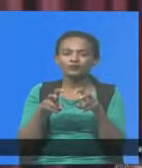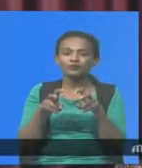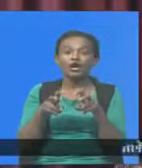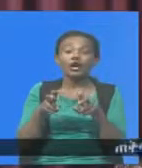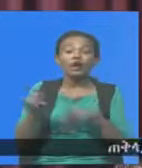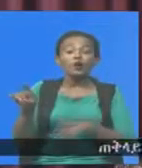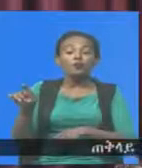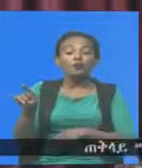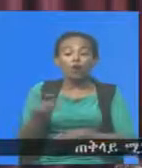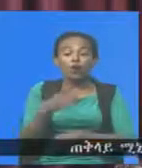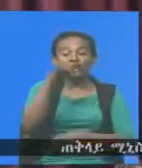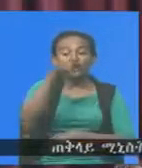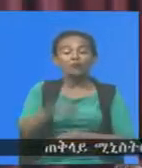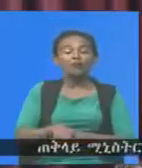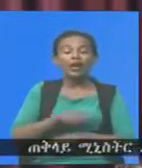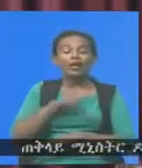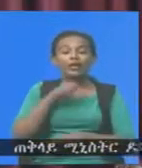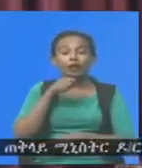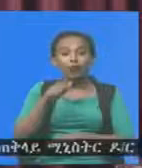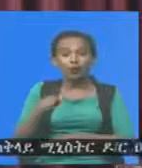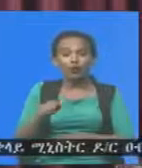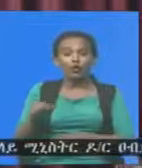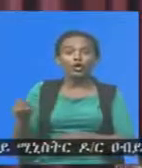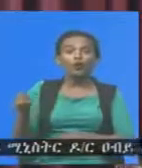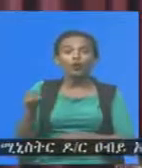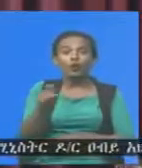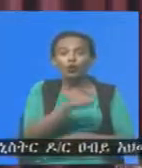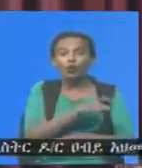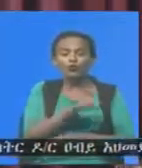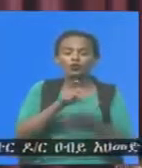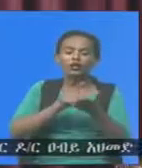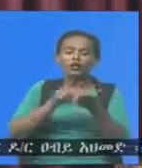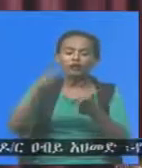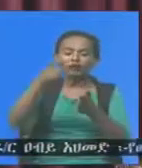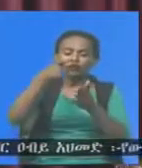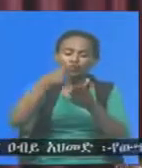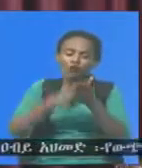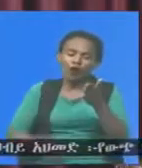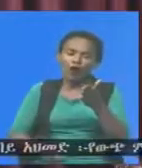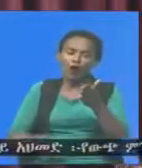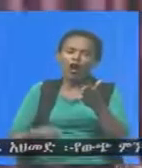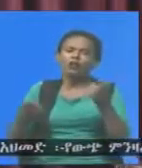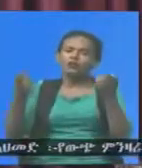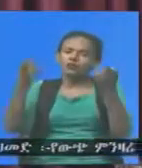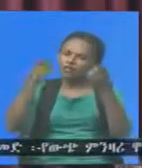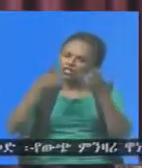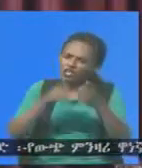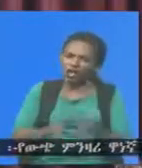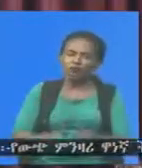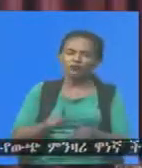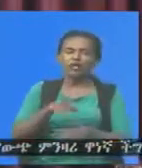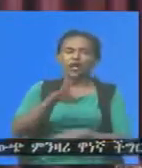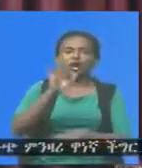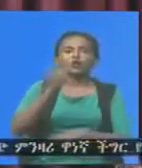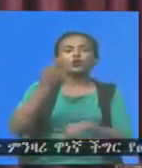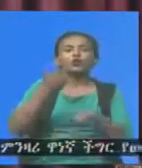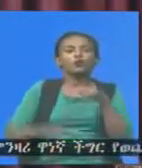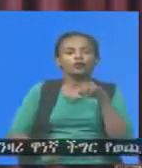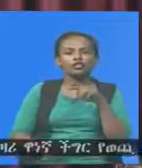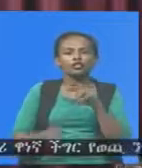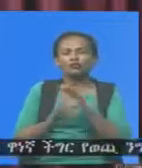መሆን የማይገባው በመሆኑ የከፈልነውን ዋጋ መቼም ልናገኘው የማንችለው ማለት ነው።